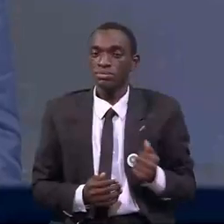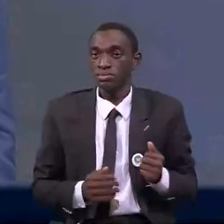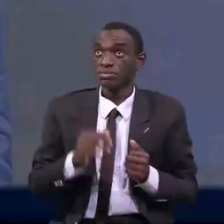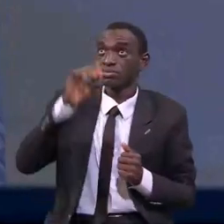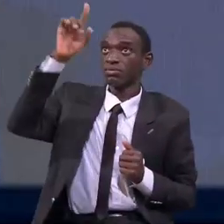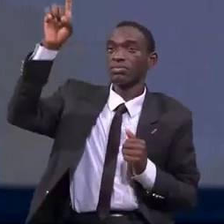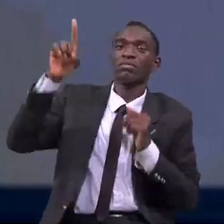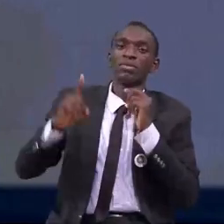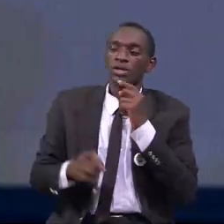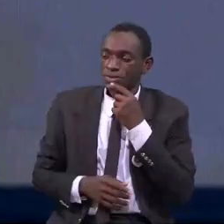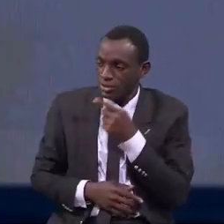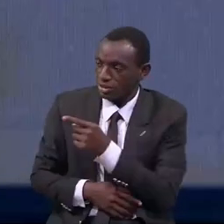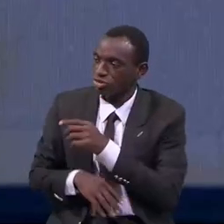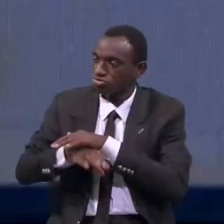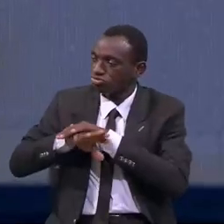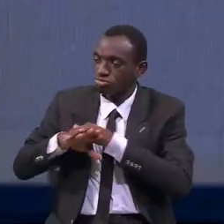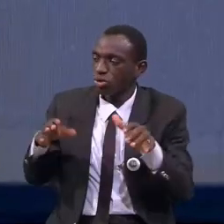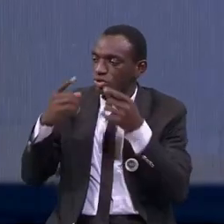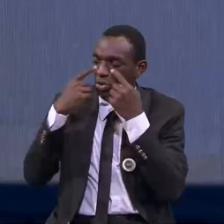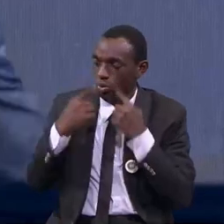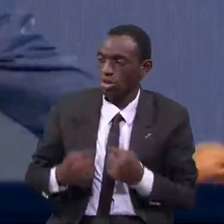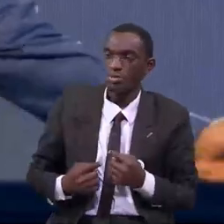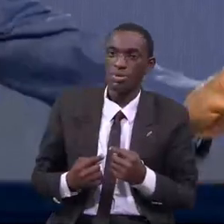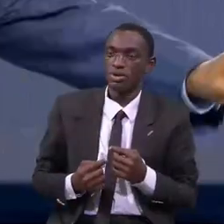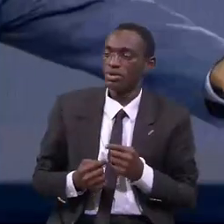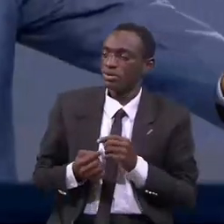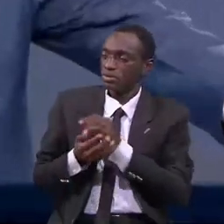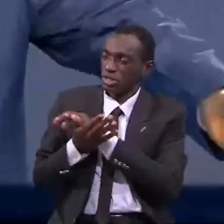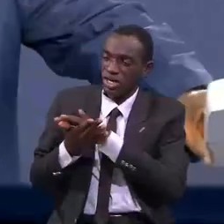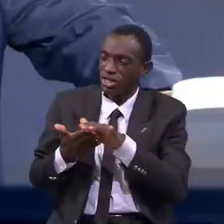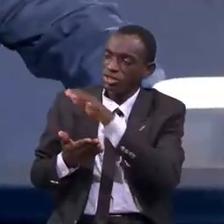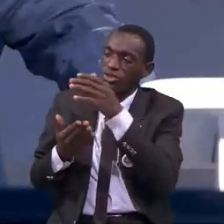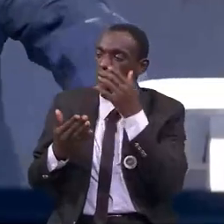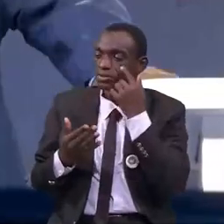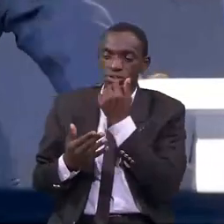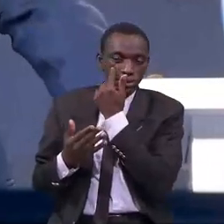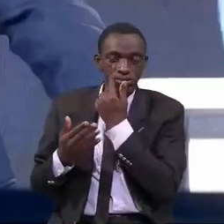arrête le Seigneur dit ne pleure pas et suis tout